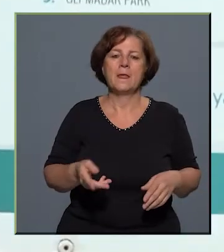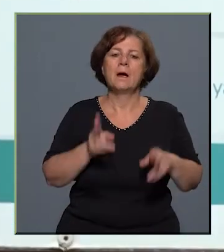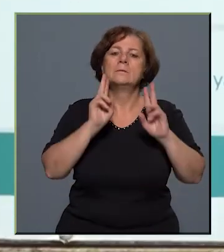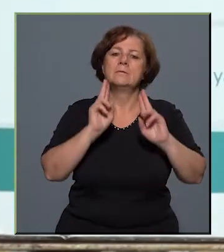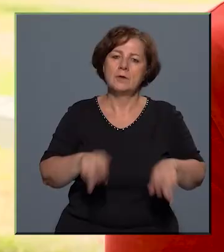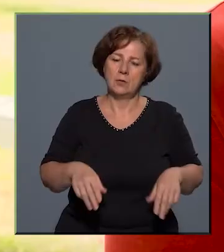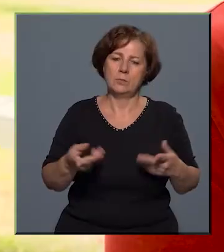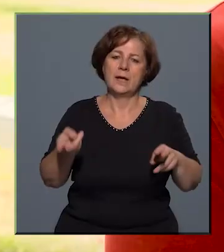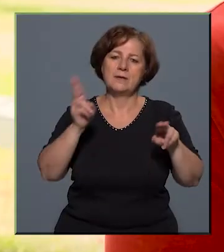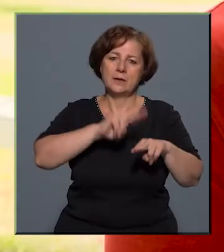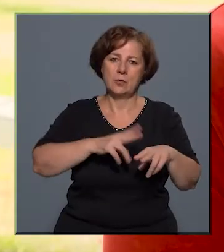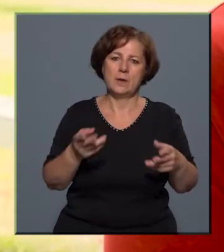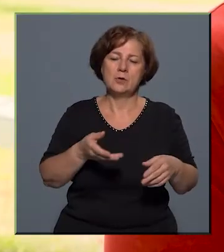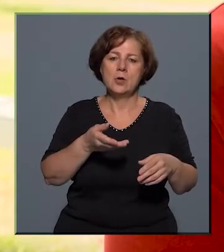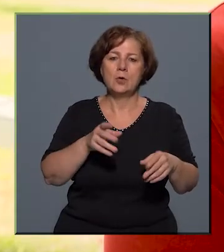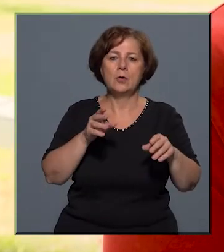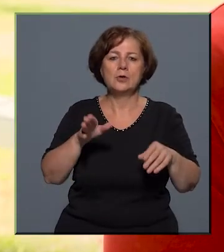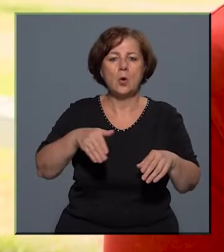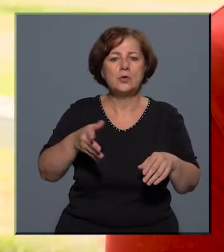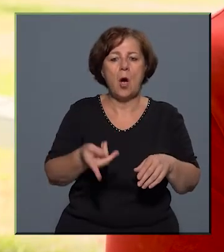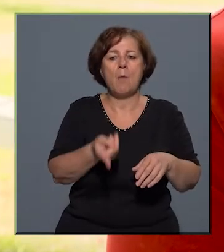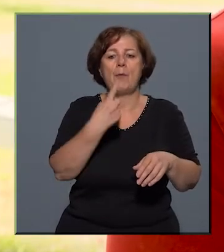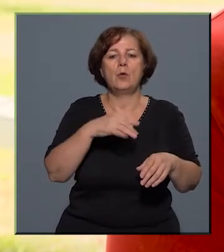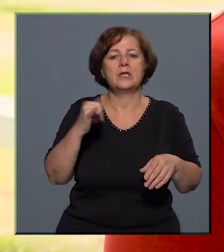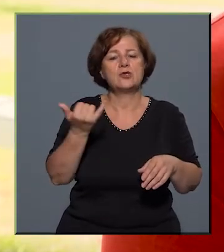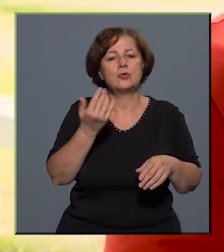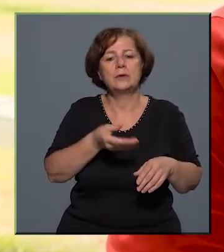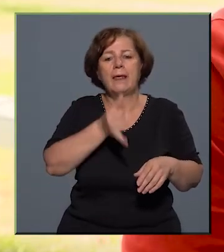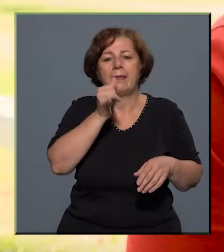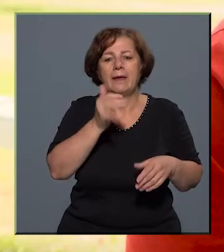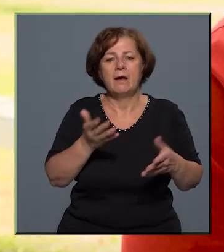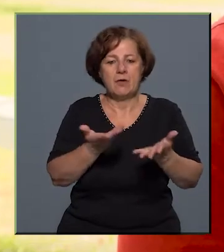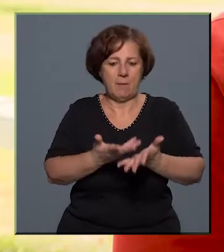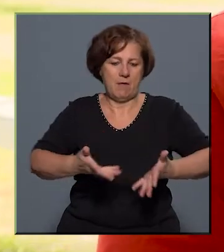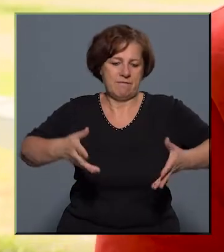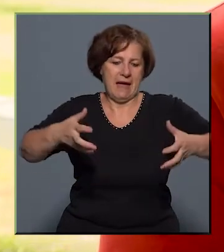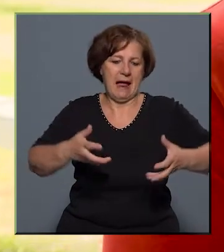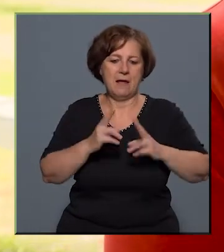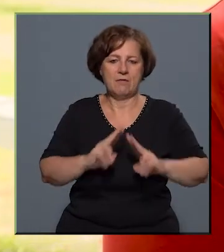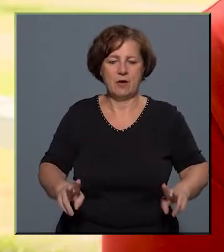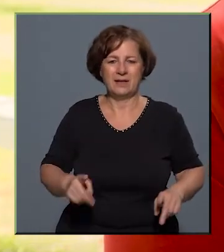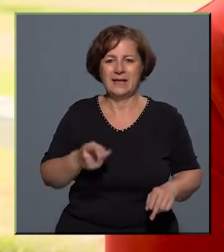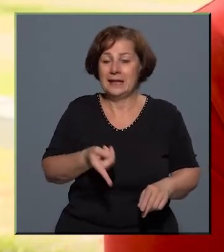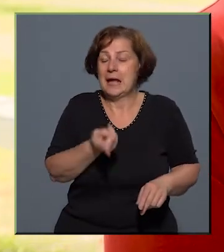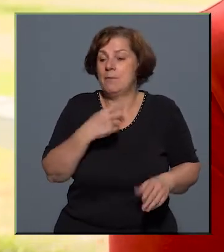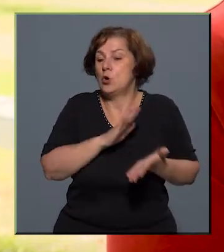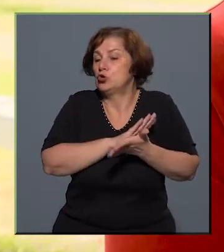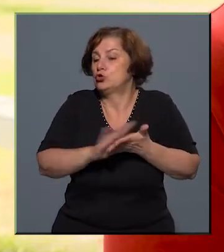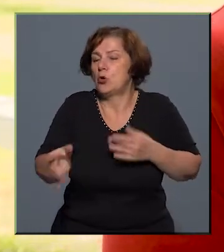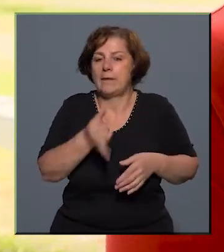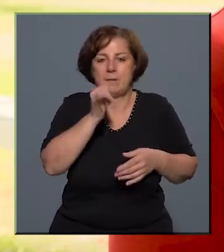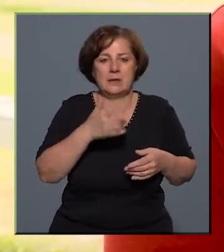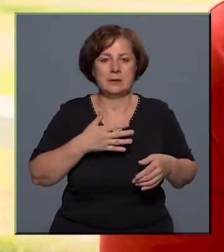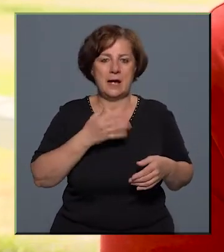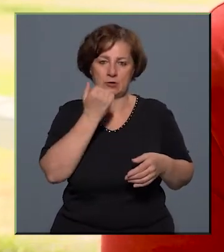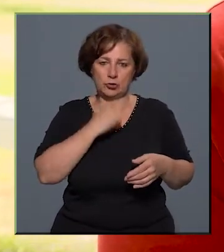Egyre több helyen ki van alakítva úgy ez, hogy a kutya abból is tud inni, tehát az alján valamilyen formájú tál van. Én ebből